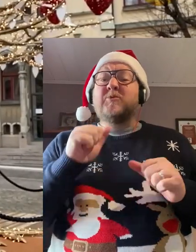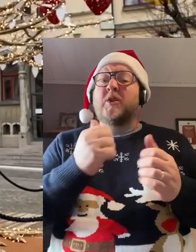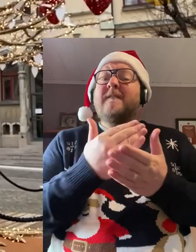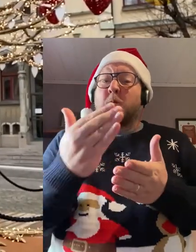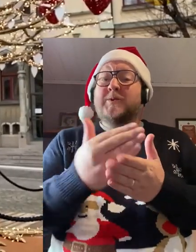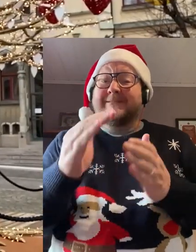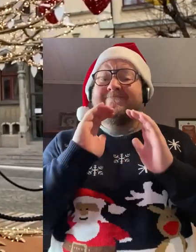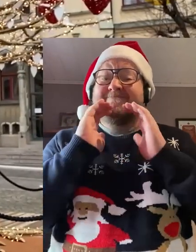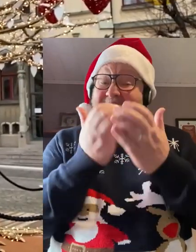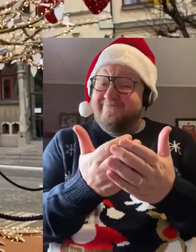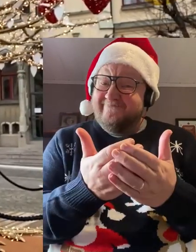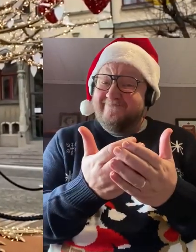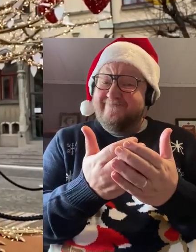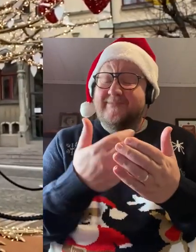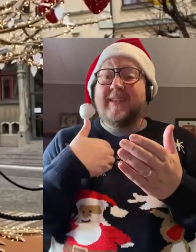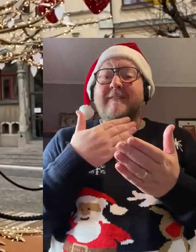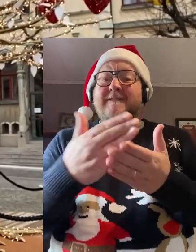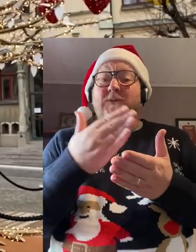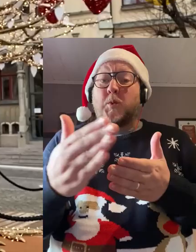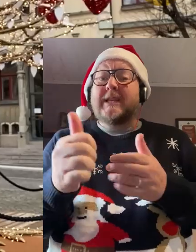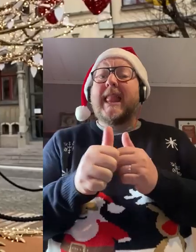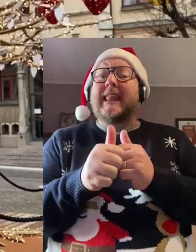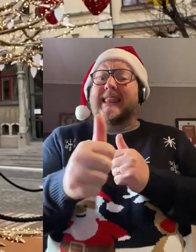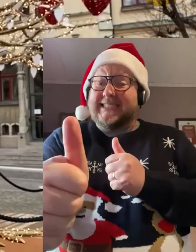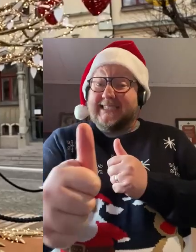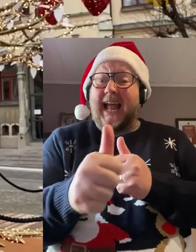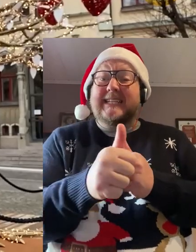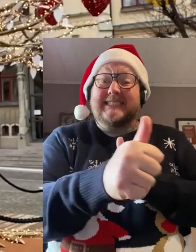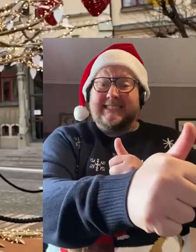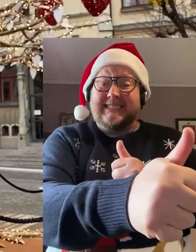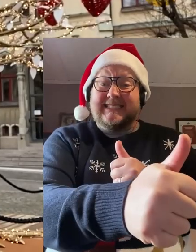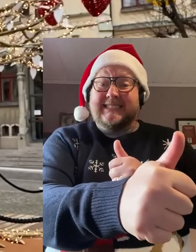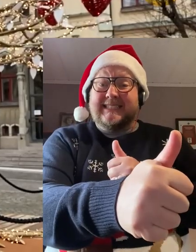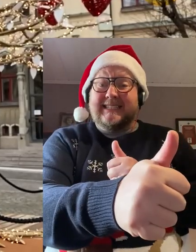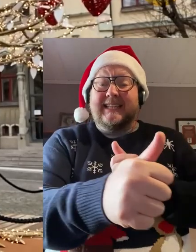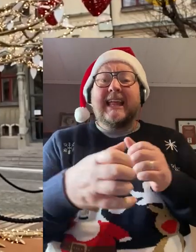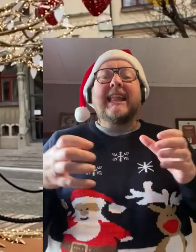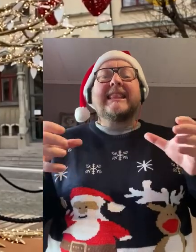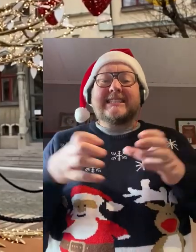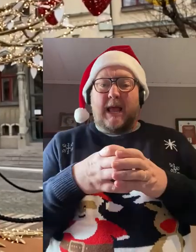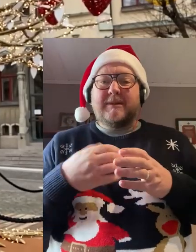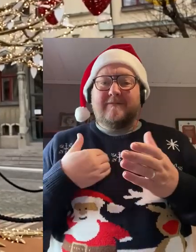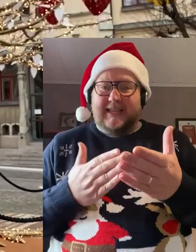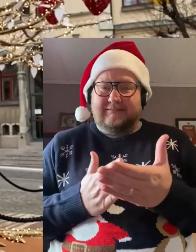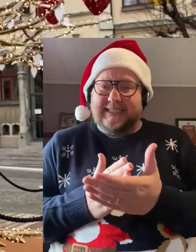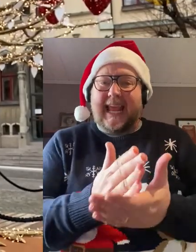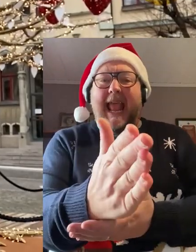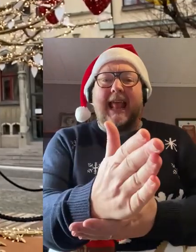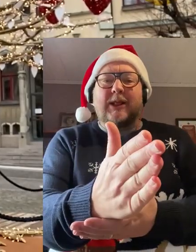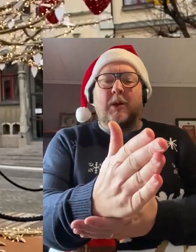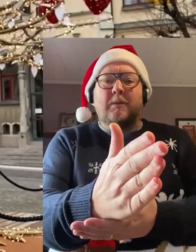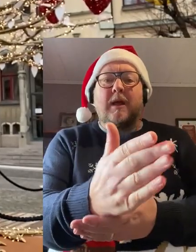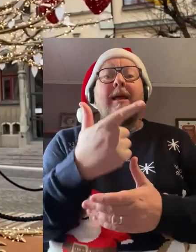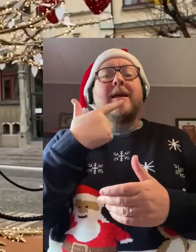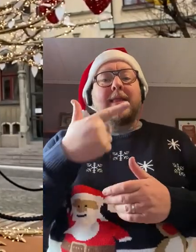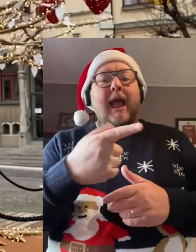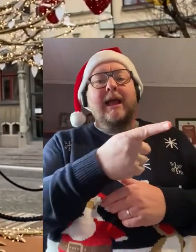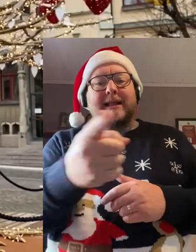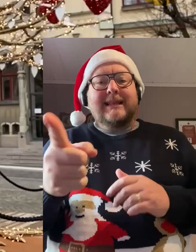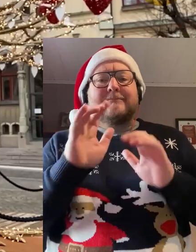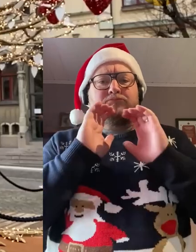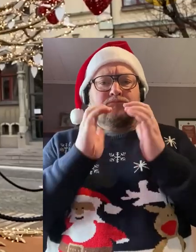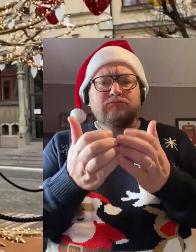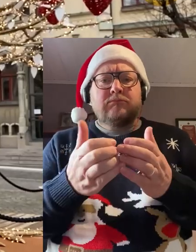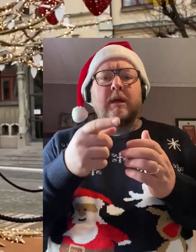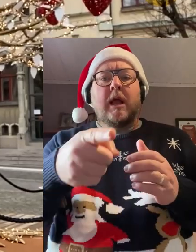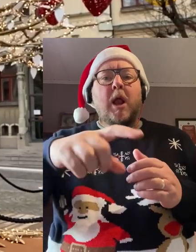Vi får fortsätta vara rädda om varandra. Vi får fortsätta att hålla distans. Tillsammans tar vi oss igenom det här. Och tack för